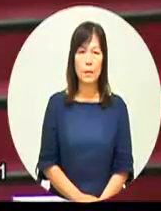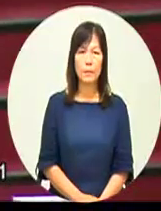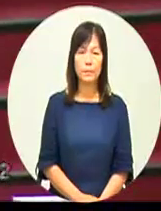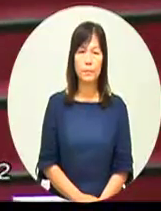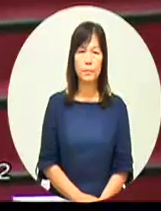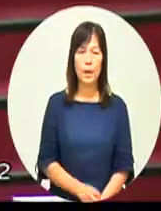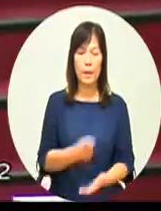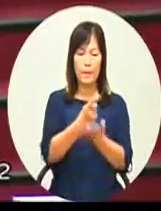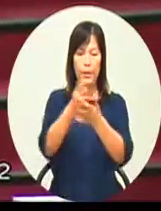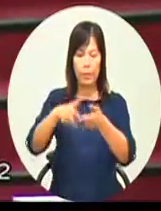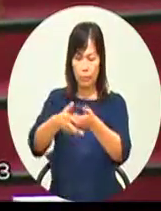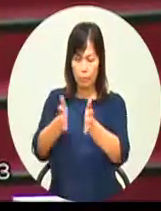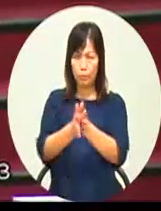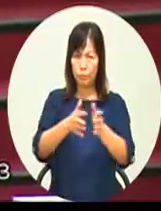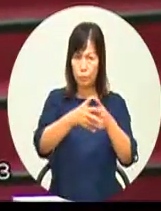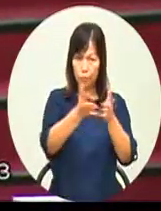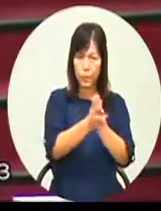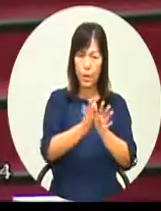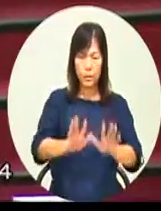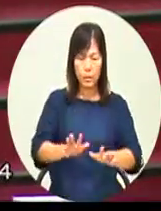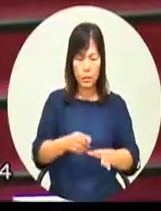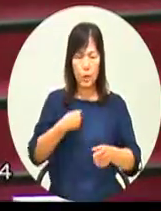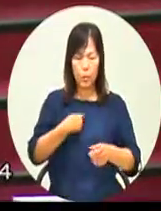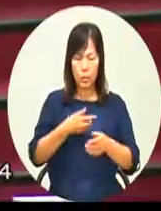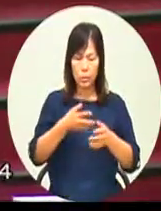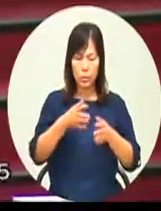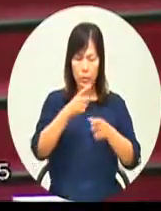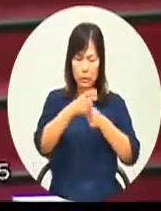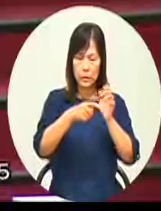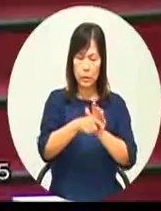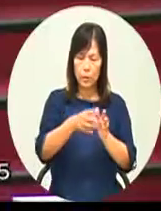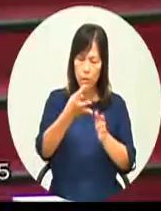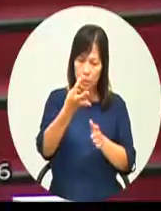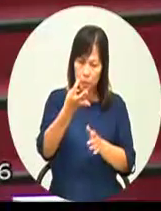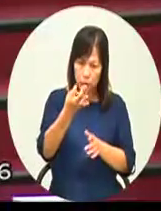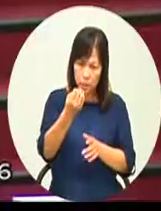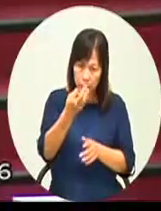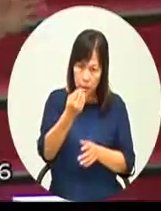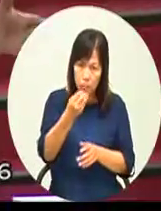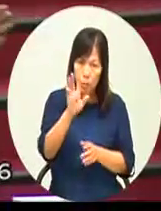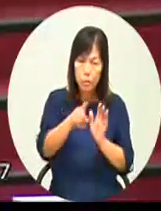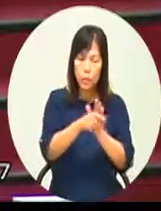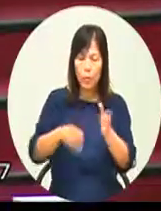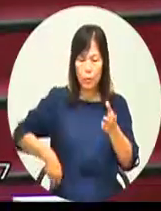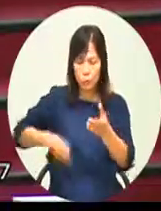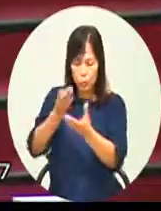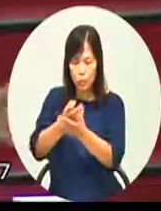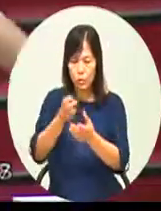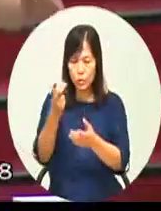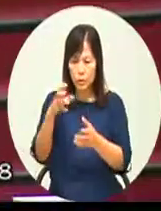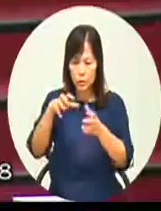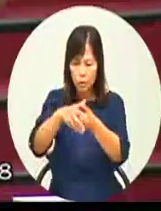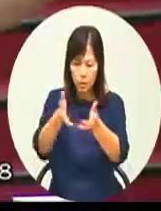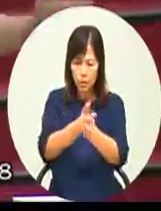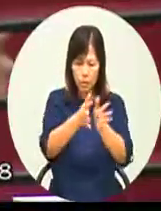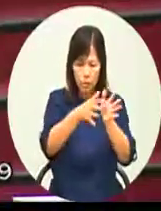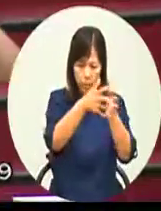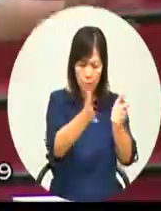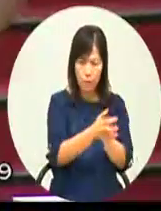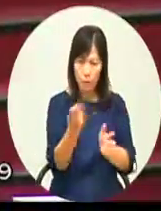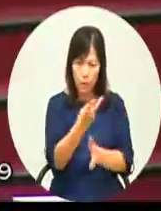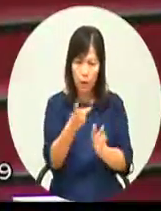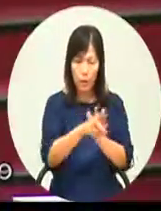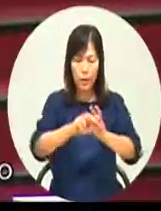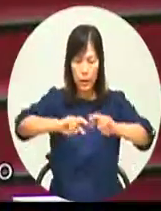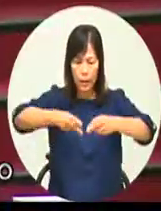那么每一个部落呢，比如说我今年贸管处有多少经费，那么我就投资2个部落做开发观光改